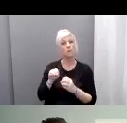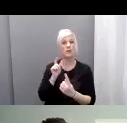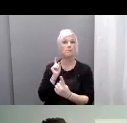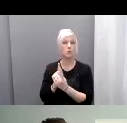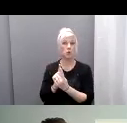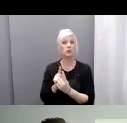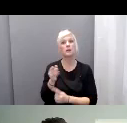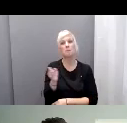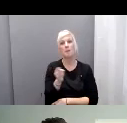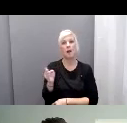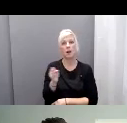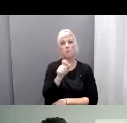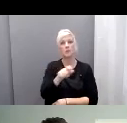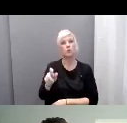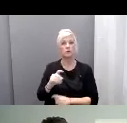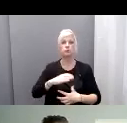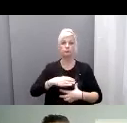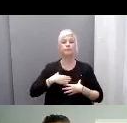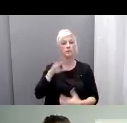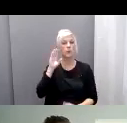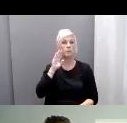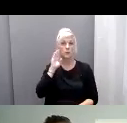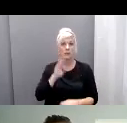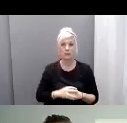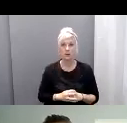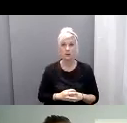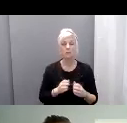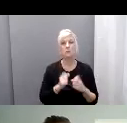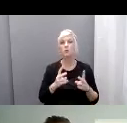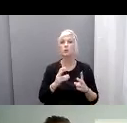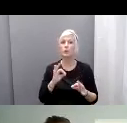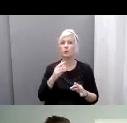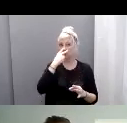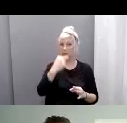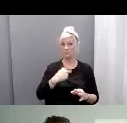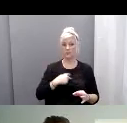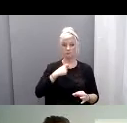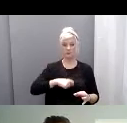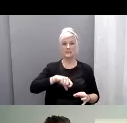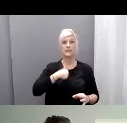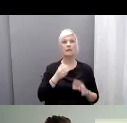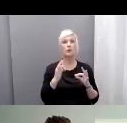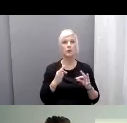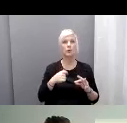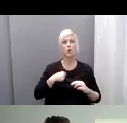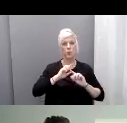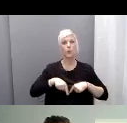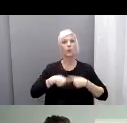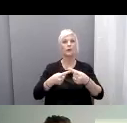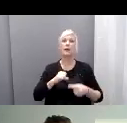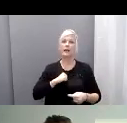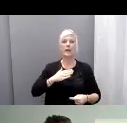mellan homosexuella personer. Men också hur de ser på sig själva, hur de kan utveckla sin identitet och